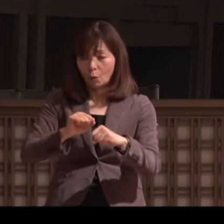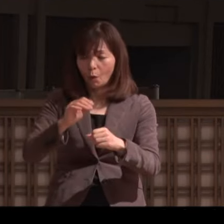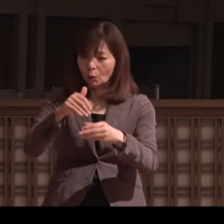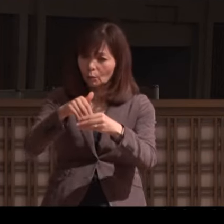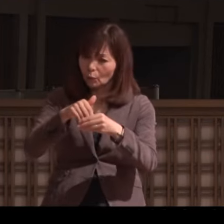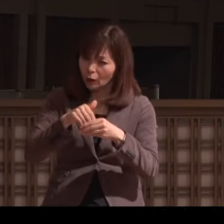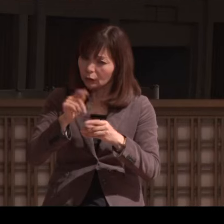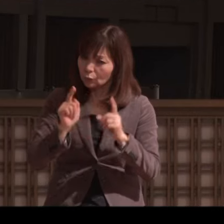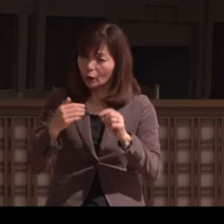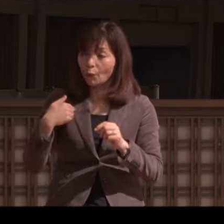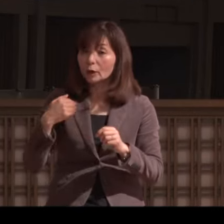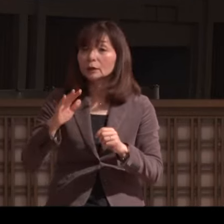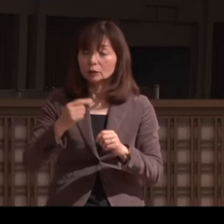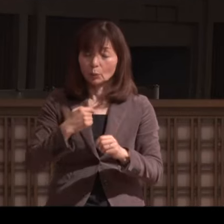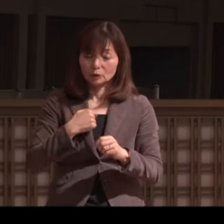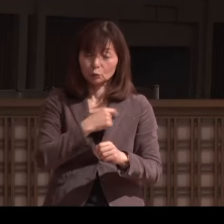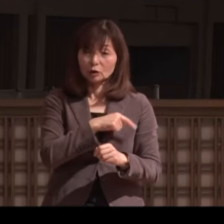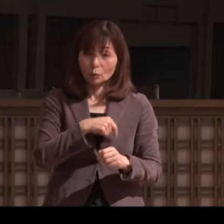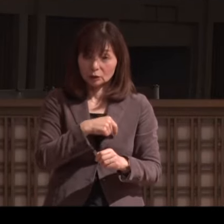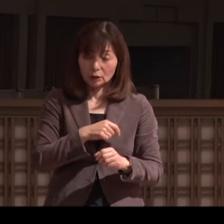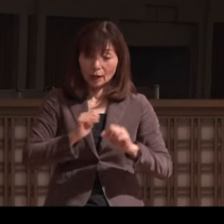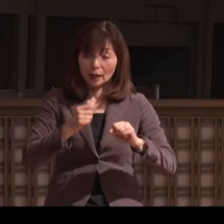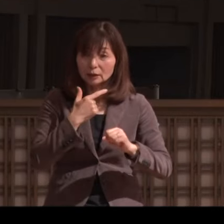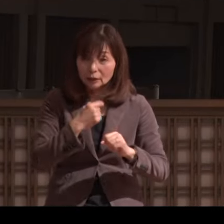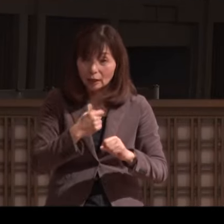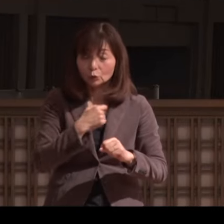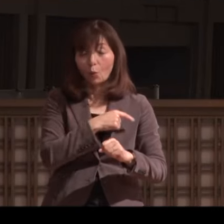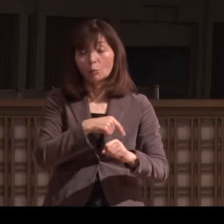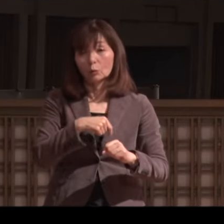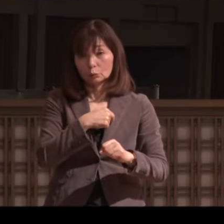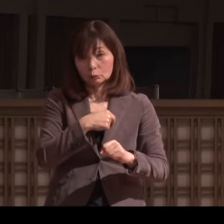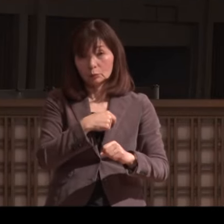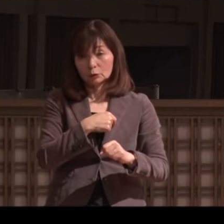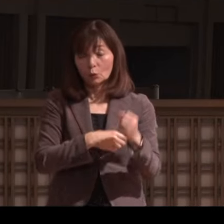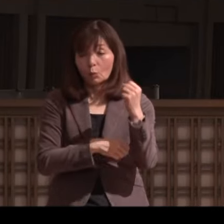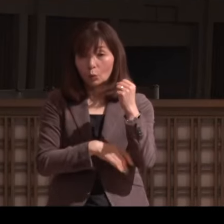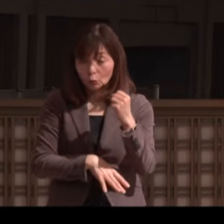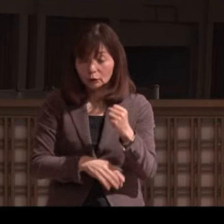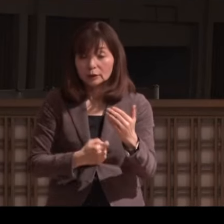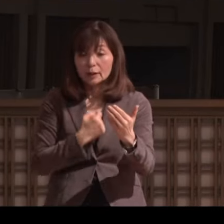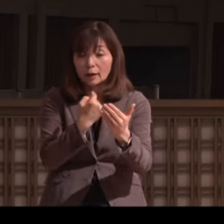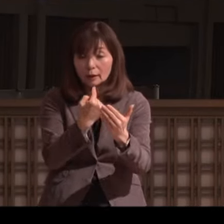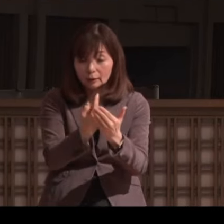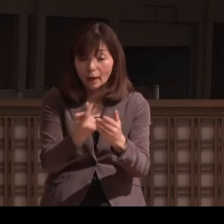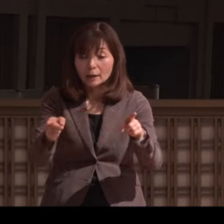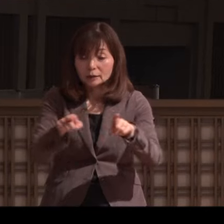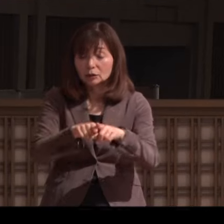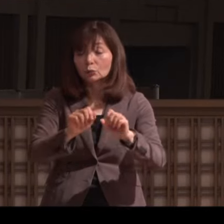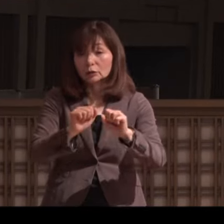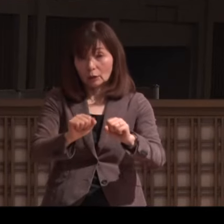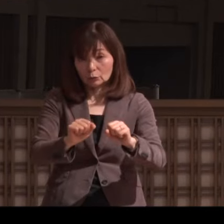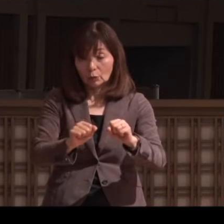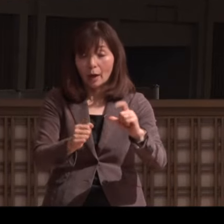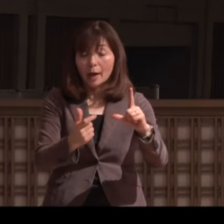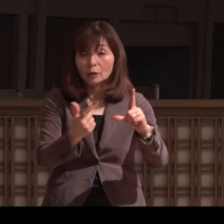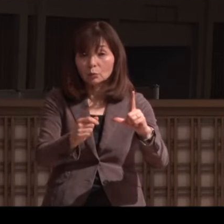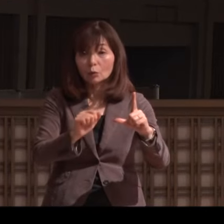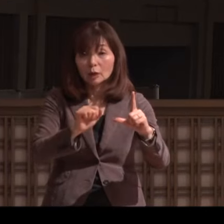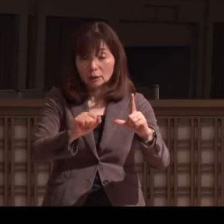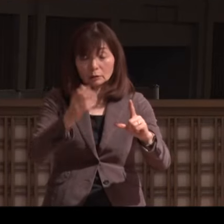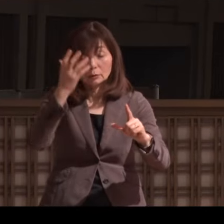ないけれども自分の志しとか自分ががやりたいっと思うことで出ていってみんなと一緒に何かやるつまり今エルモで想定されているよう